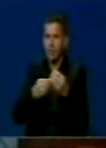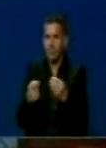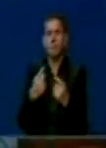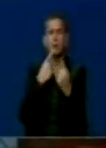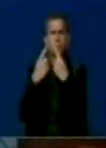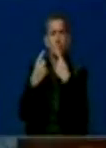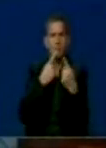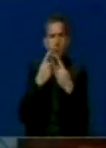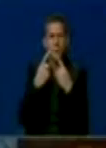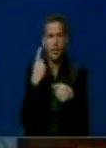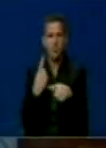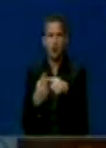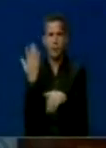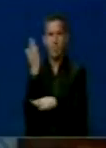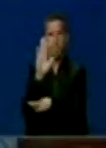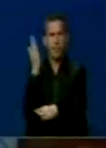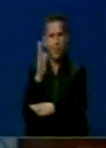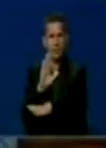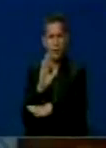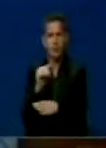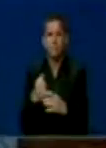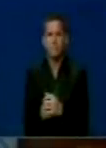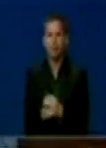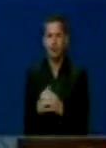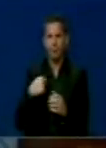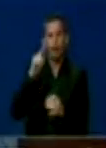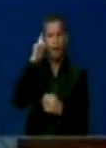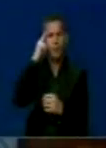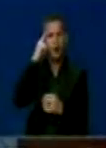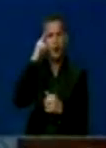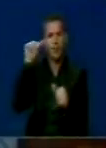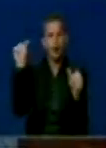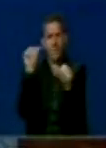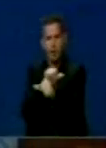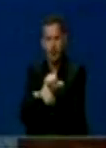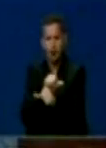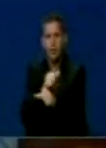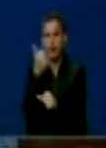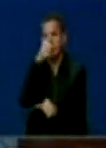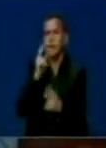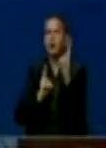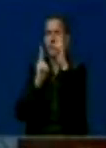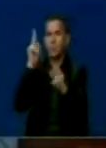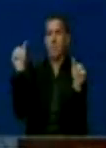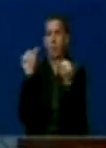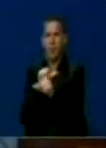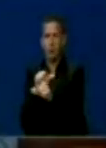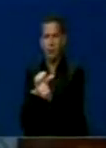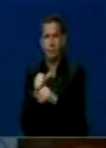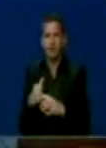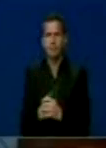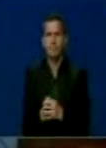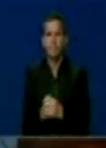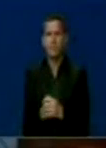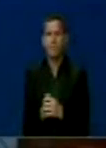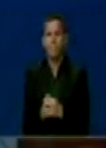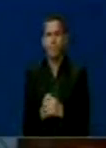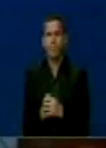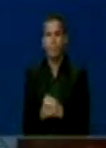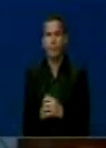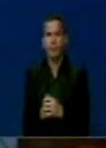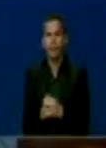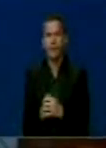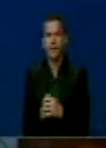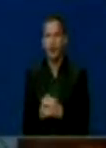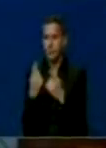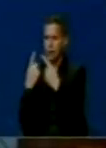dëgju këtu edhe nga përfaqësues të pozitës, me ndaj që është logjike mrapsht e të diskutuarit, sepse nuk është dallimi kryesor